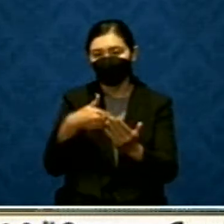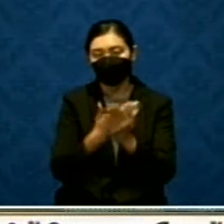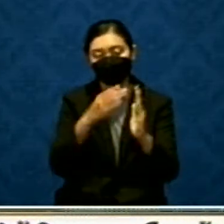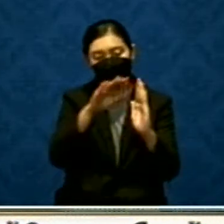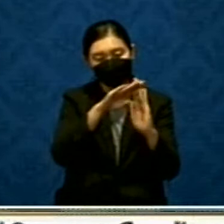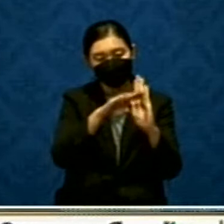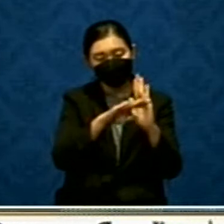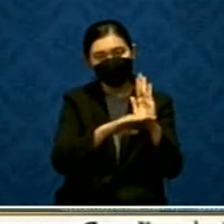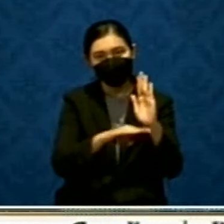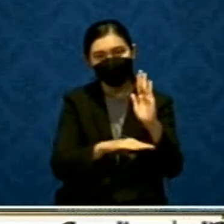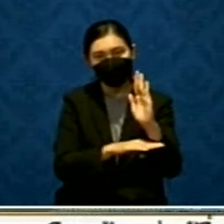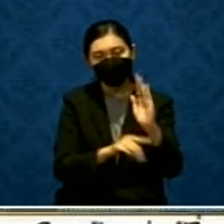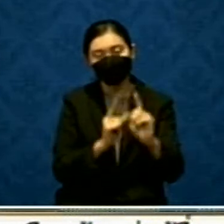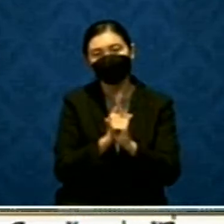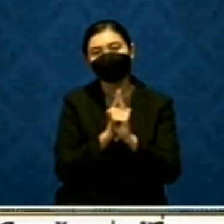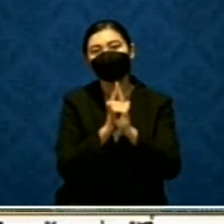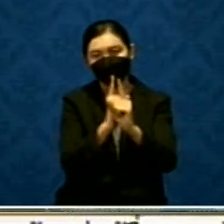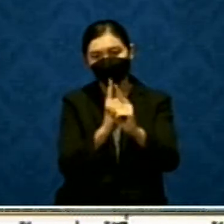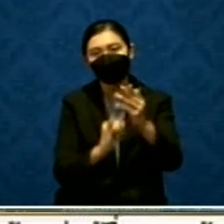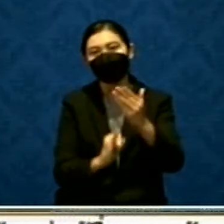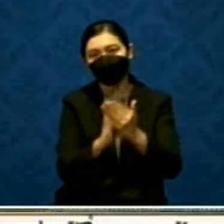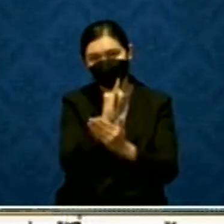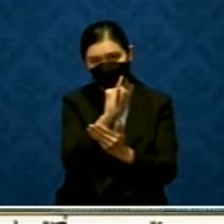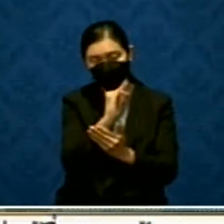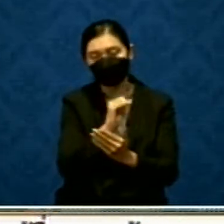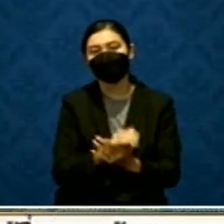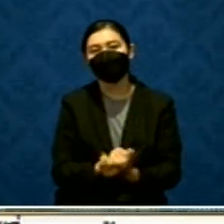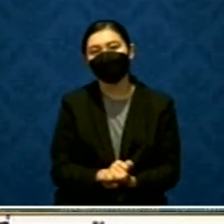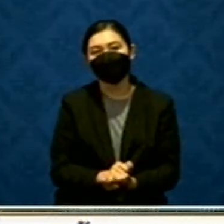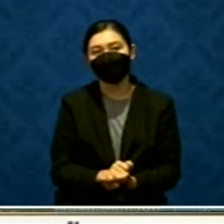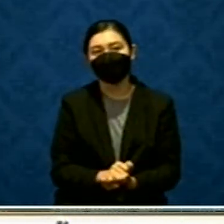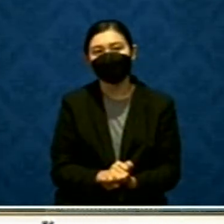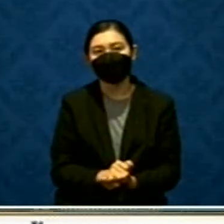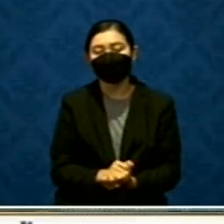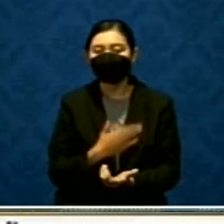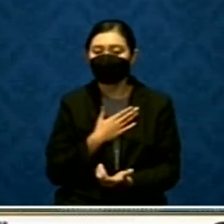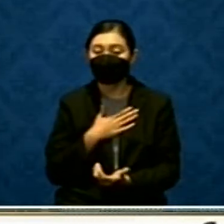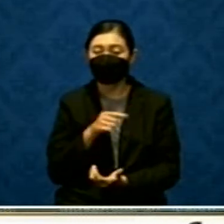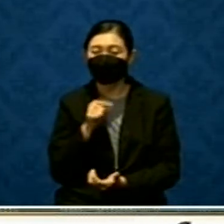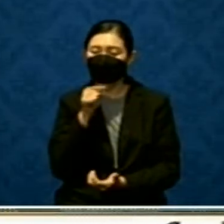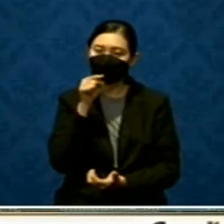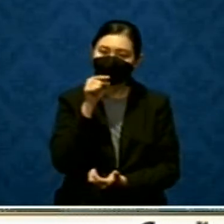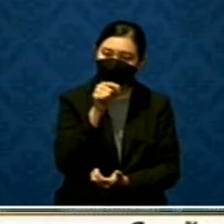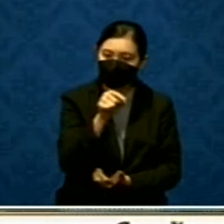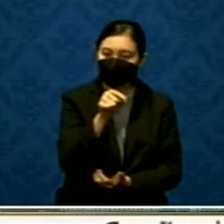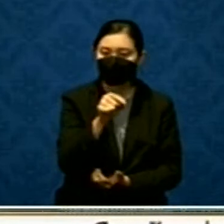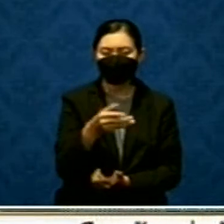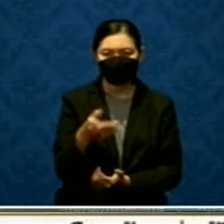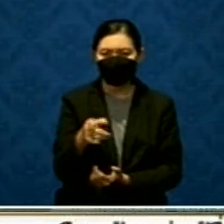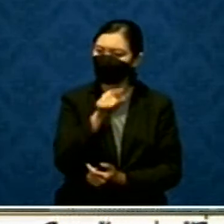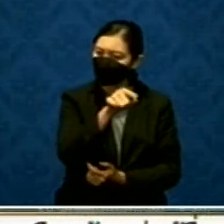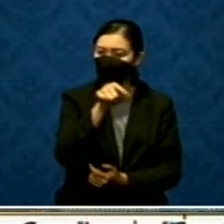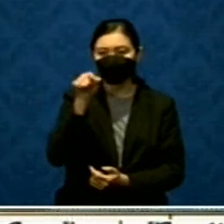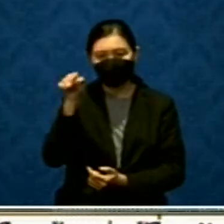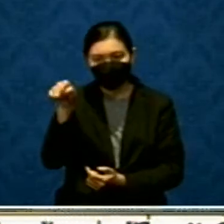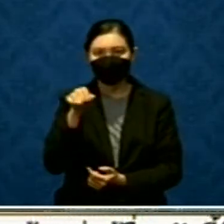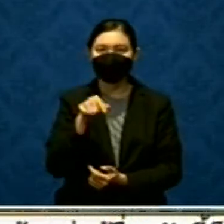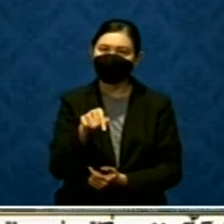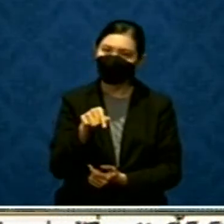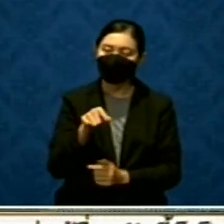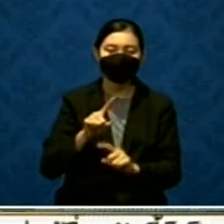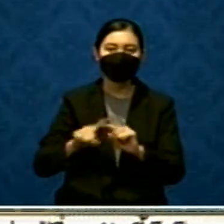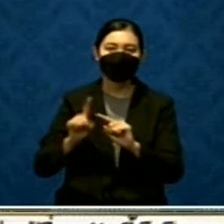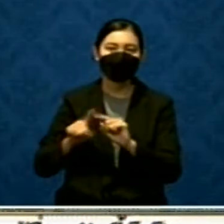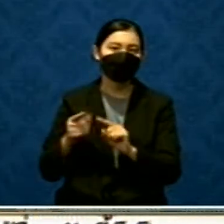นะครับไม่ได้มีเรื่องของการที่จะสามารถไปสั่งให้ได้นะครับว่าจะต้องลงตรงนั้นลงตรงนี้นะครับเพราะฉะนั้นเนี่ย